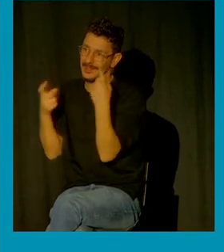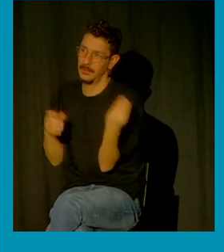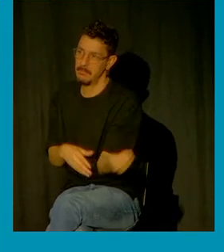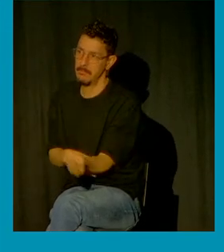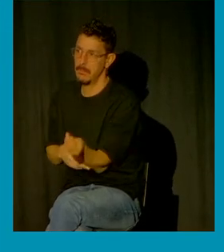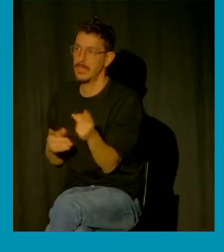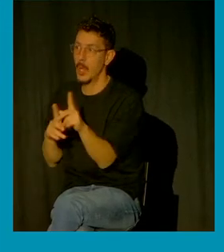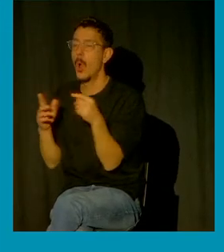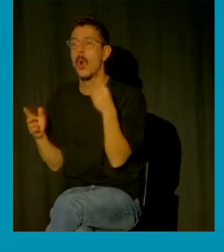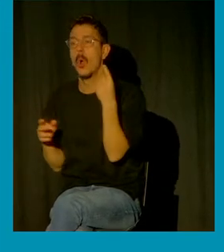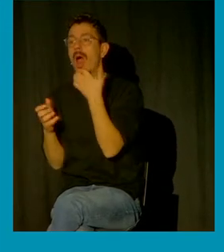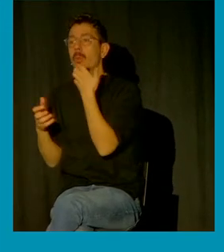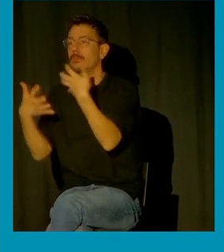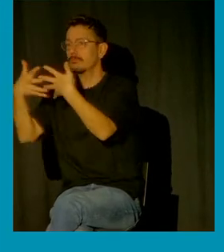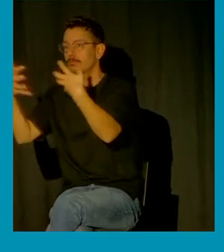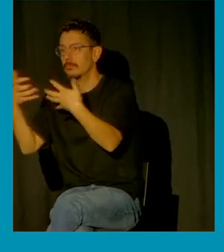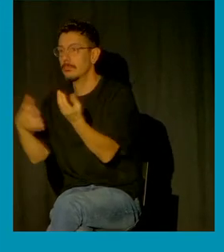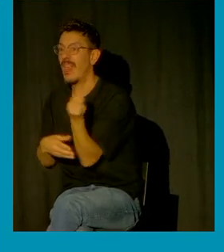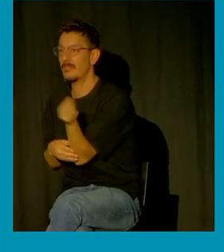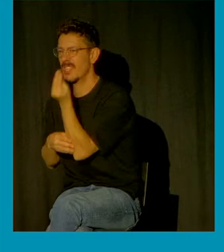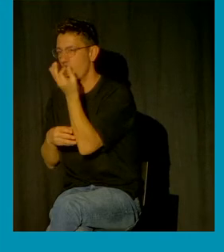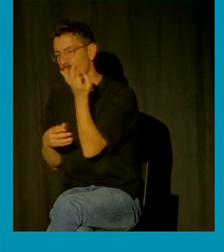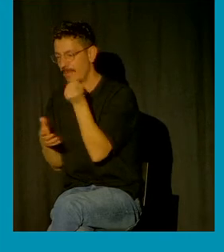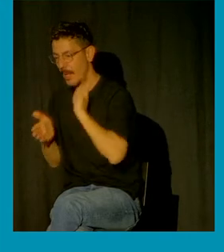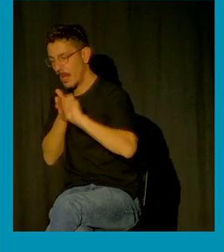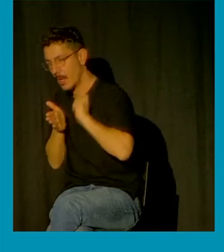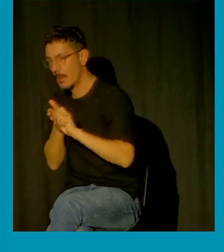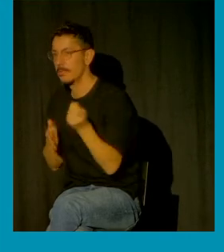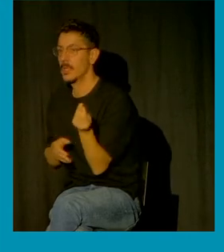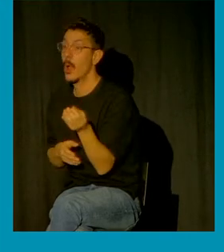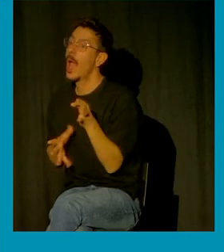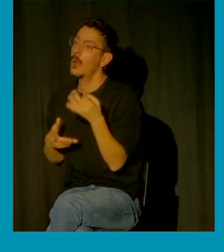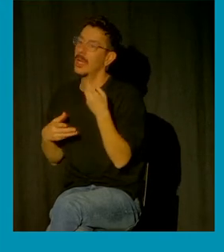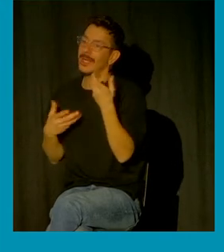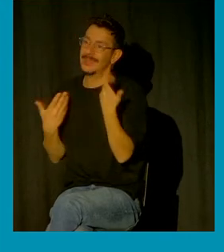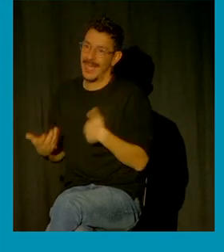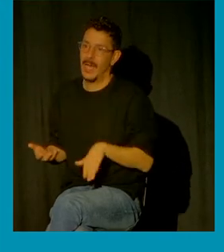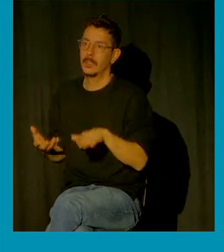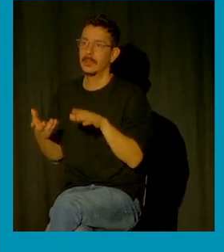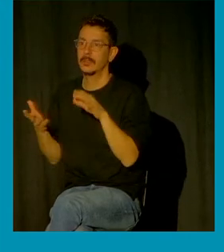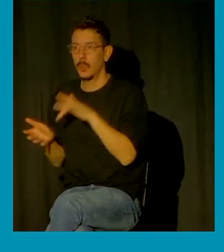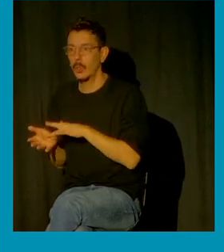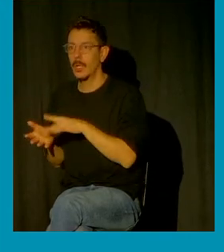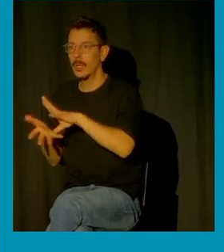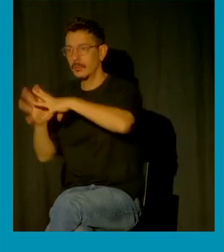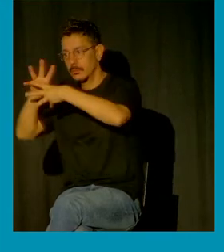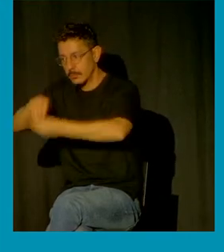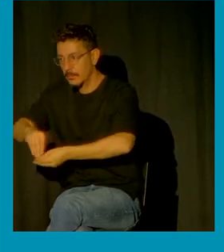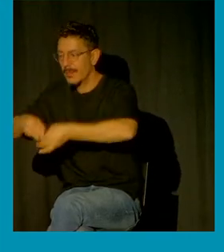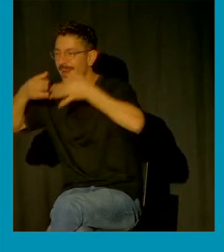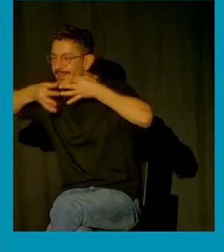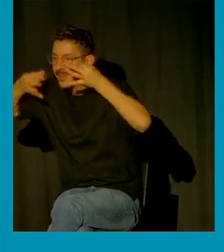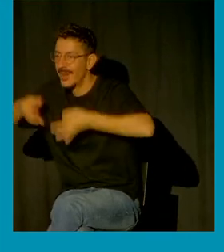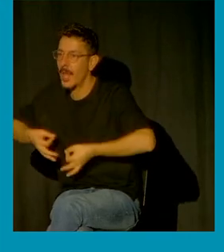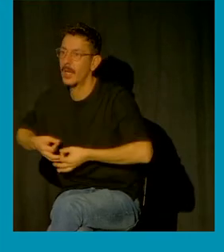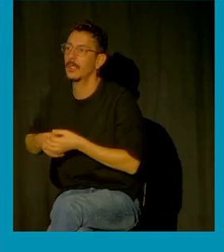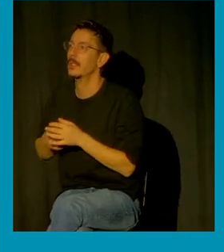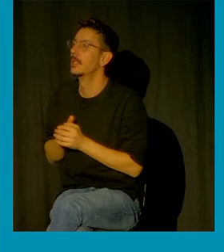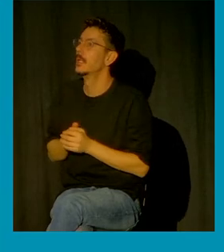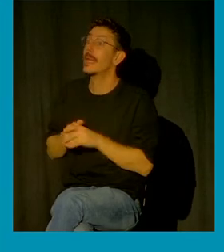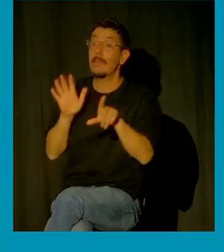redactat millor o gaps que s'han detectat un cop es comencen a implementar les lleis però n'hi ha des d'Istanbul